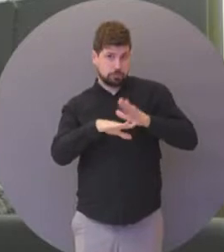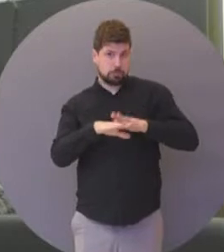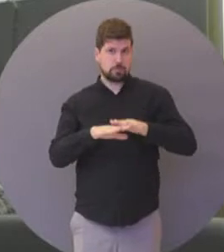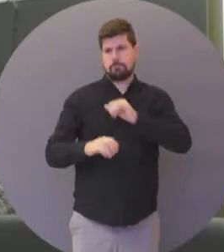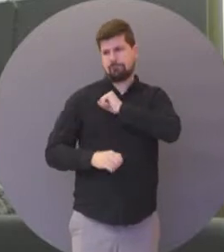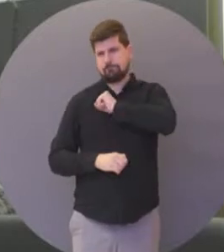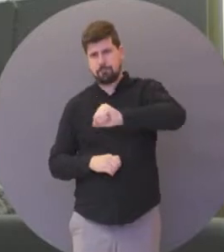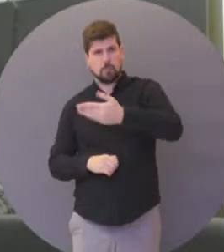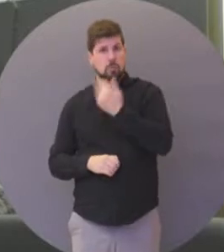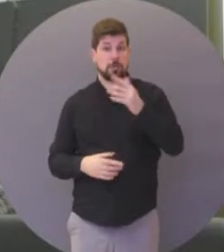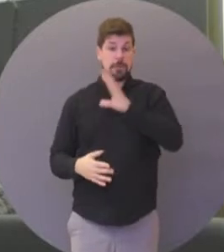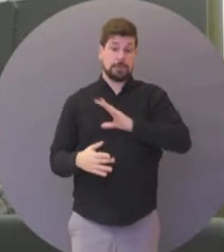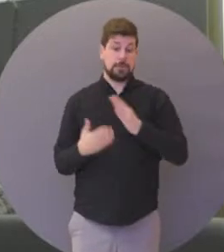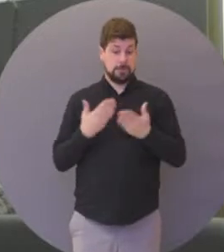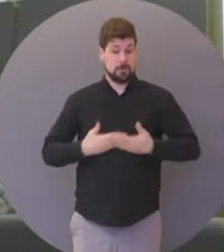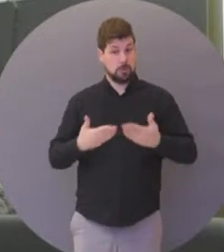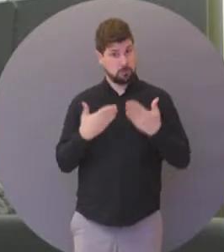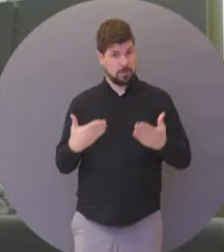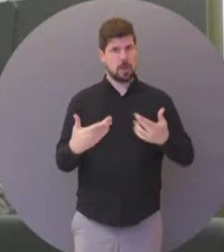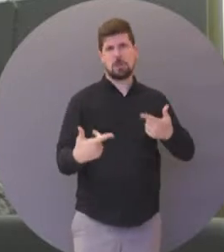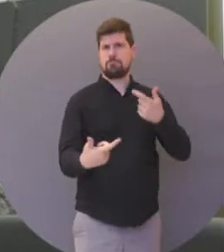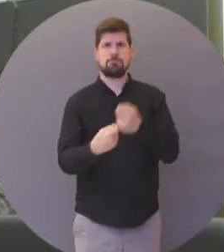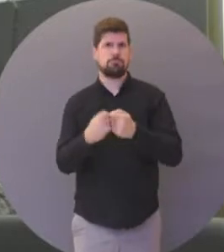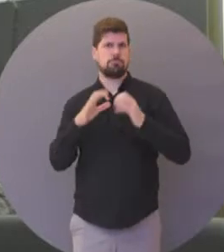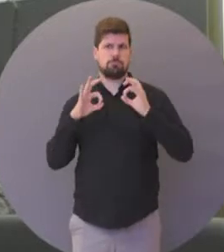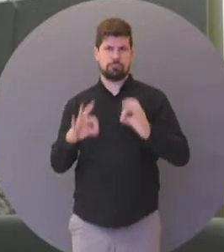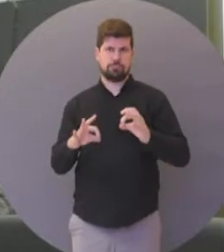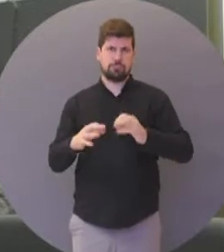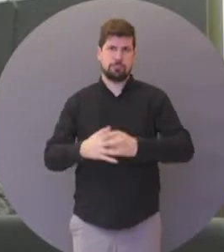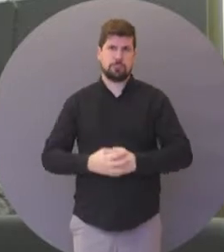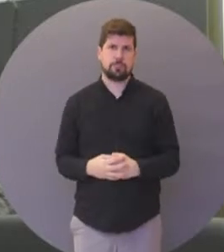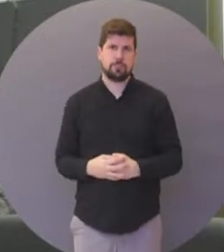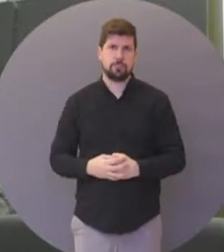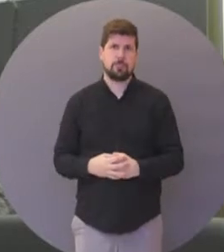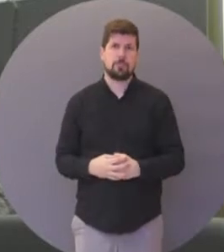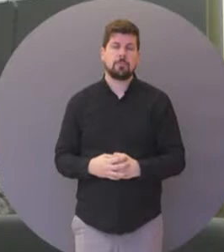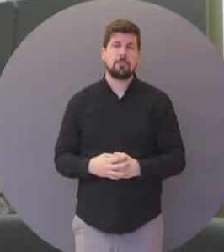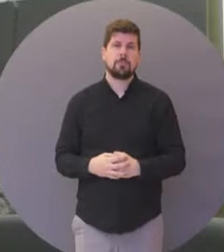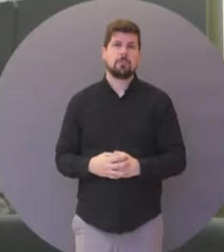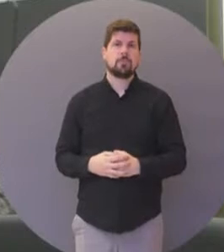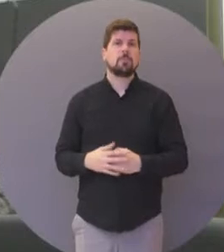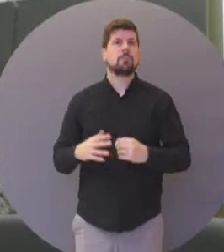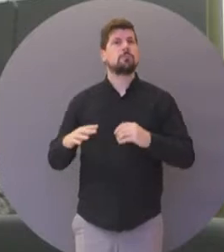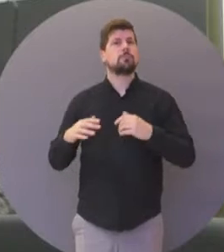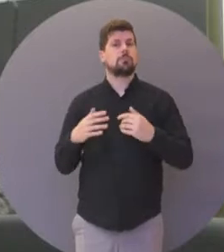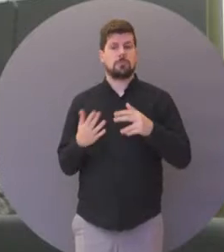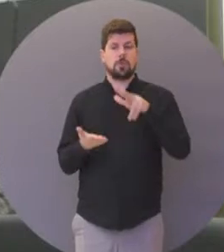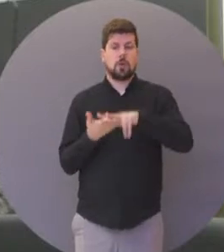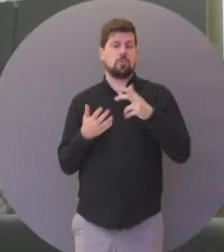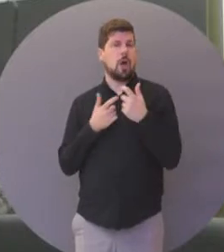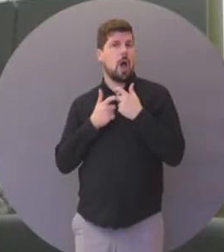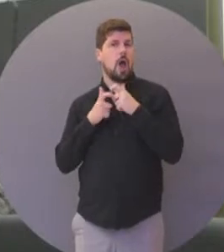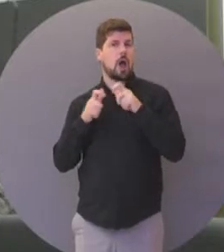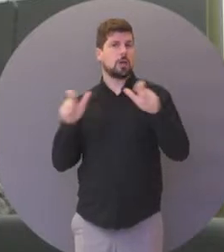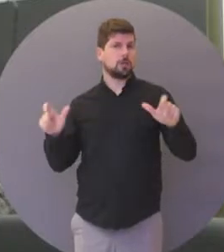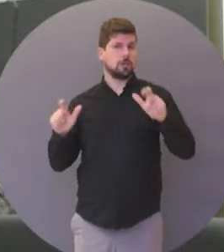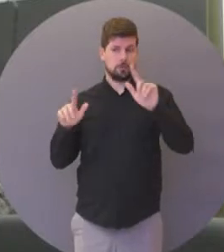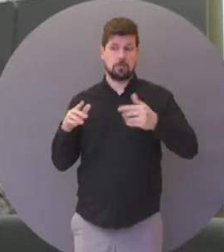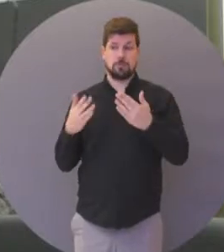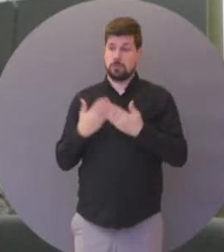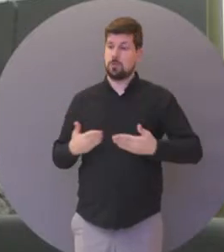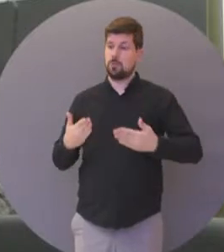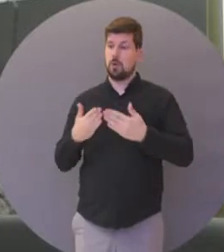actuels mes chers collègues l'accès au logement c'est également son maintien et dans des conditions décentes